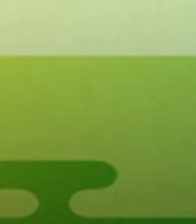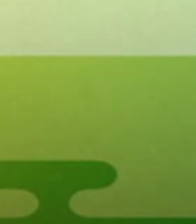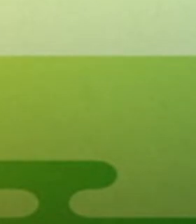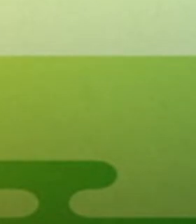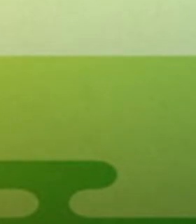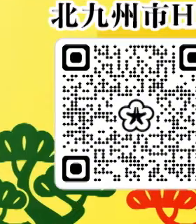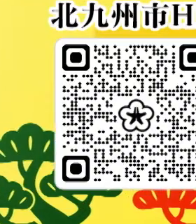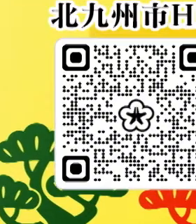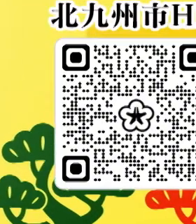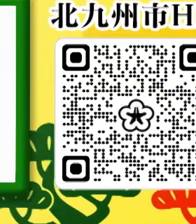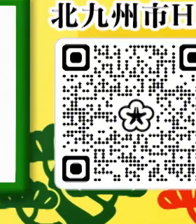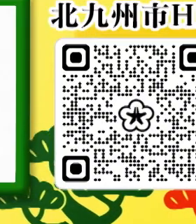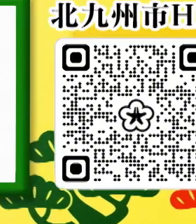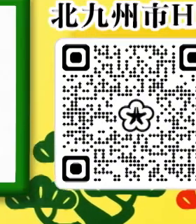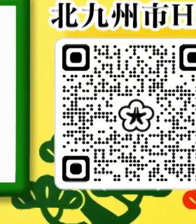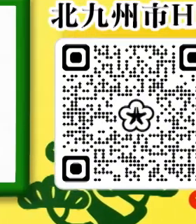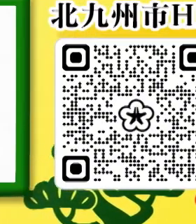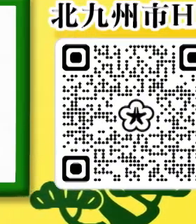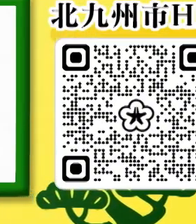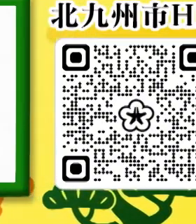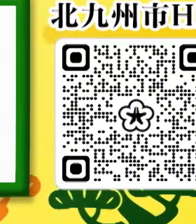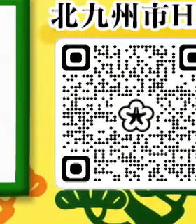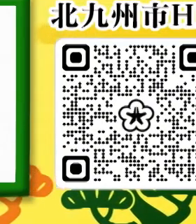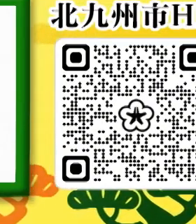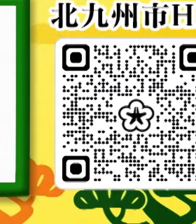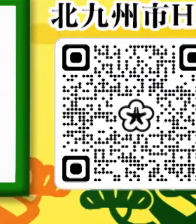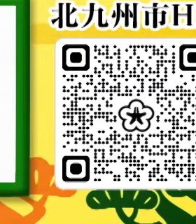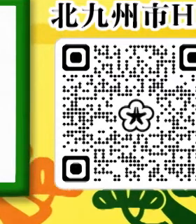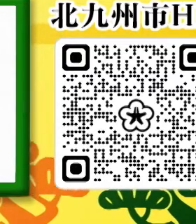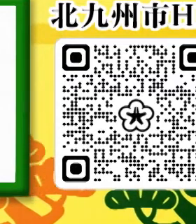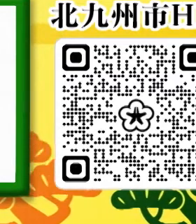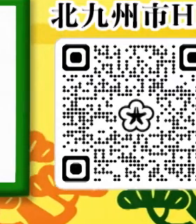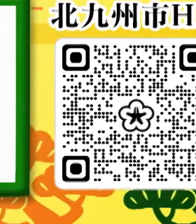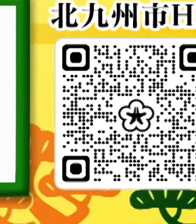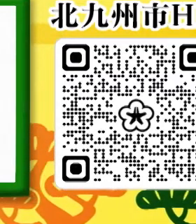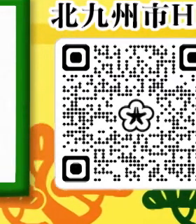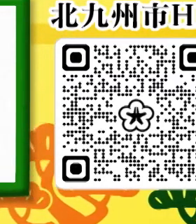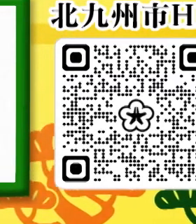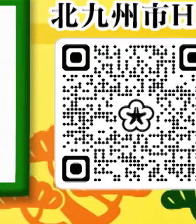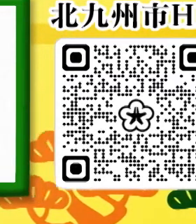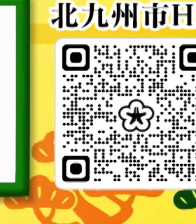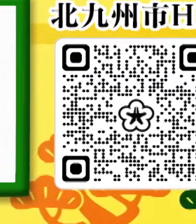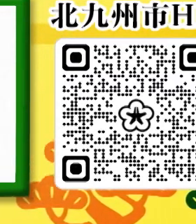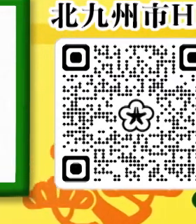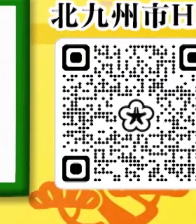点、大学の垣根を越えて一から作り上げる大学演劇